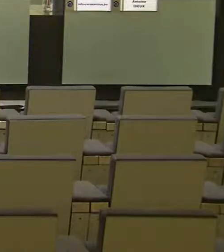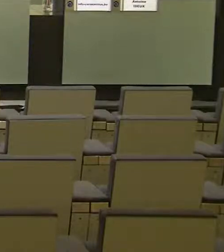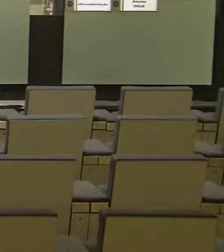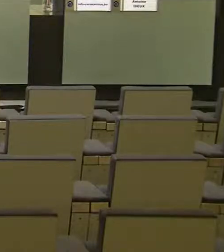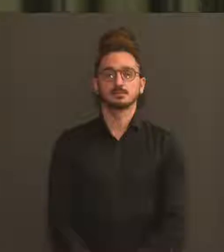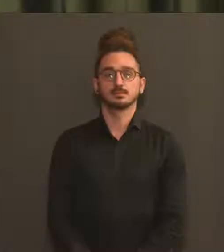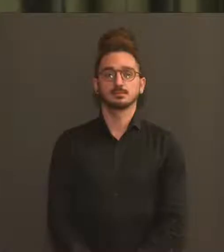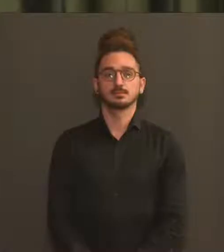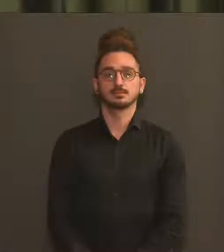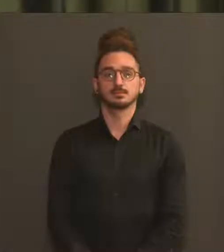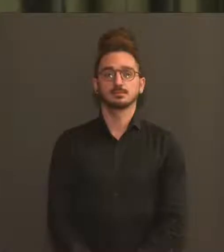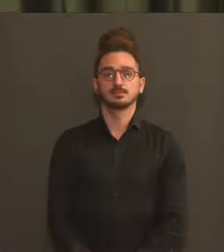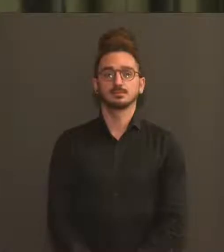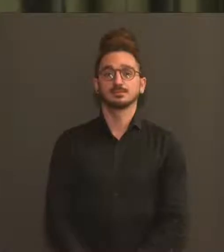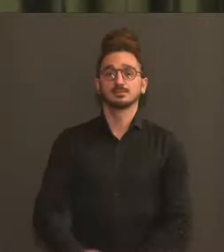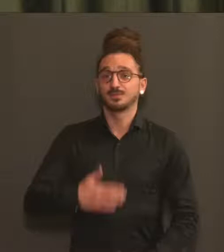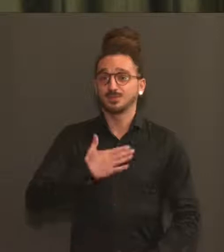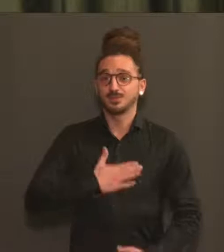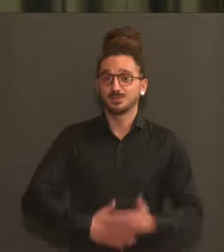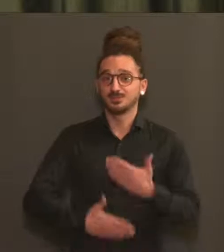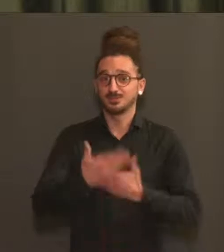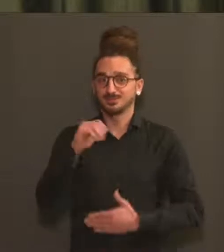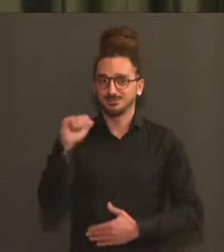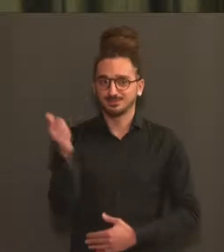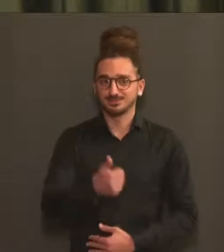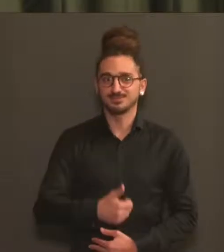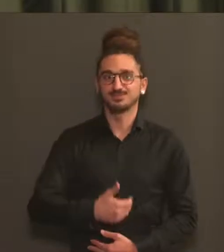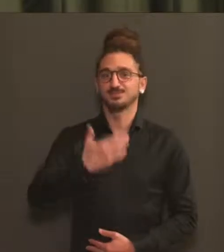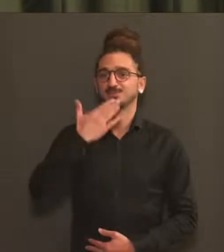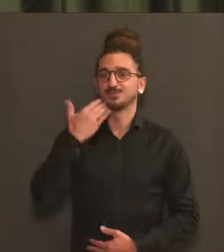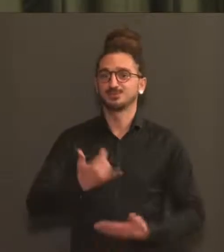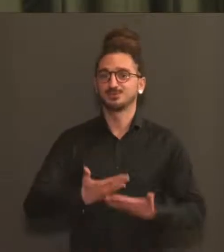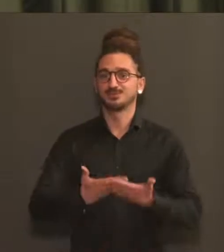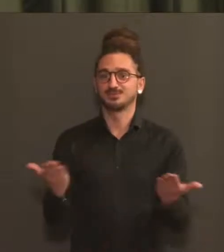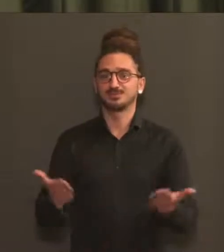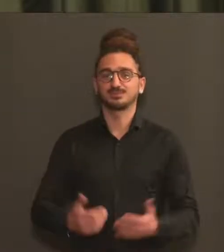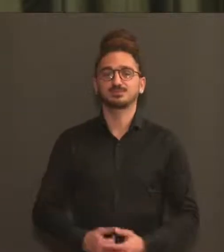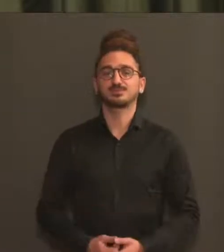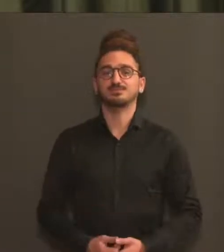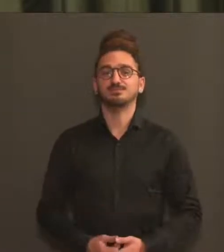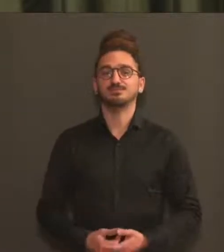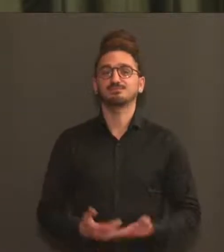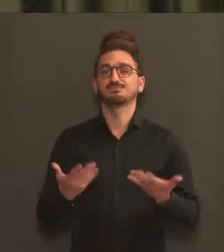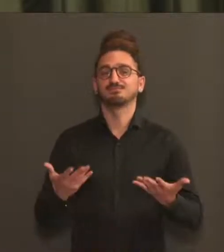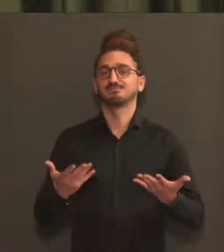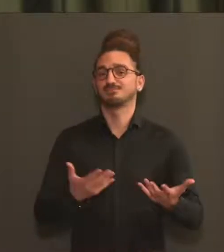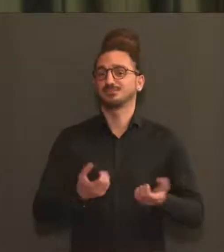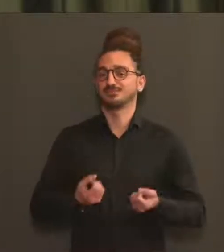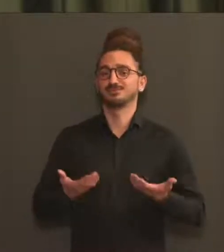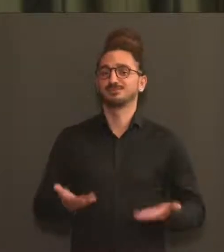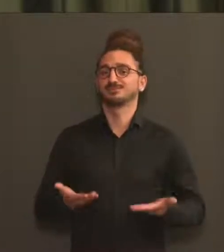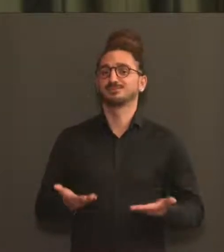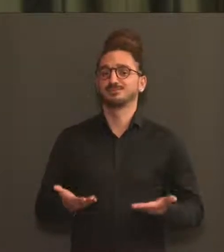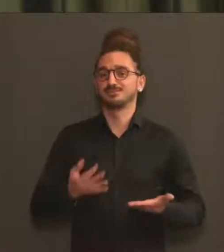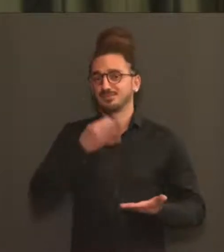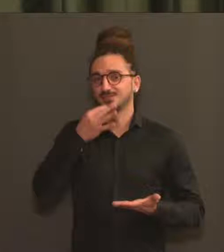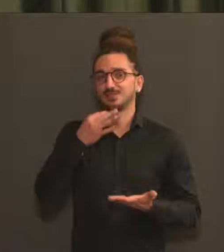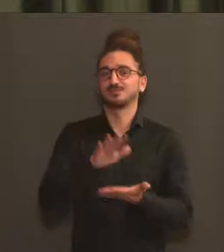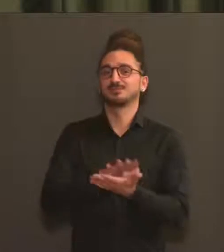Goedemorgen iedereen, bonjour à toutes et tous. Bienvenue à notre conférence de presse bi-hebdomadaire sur